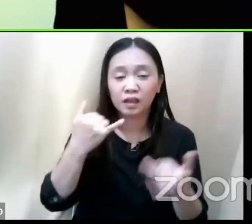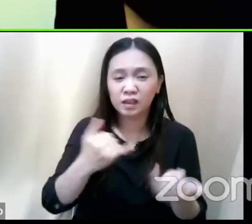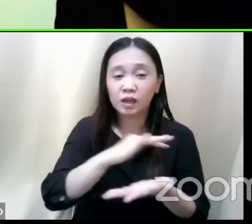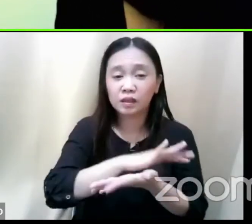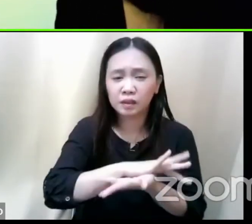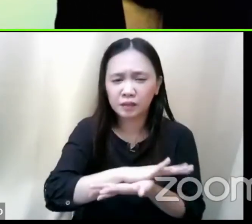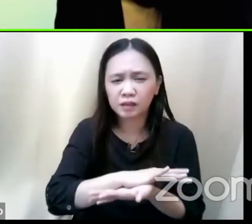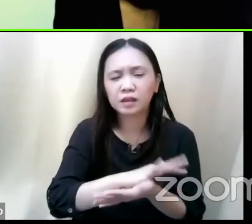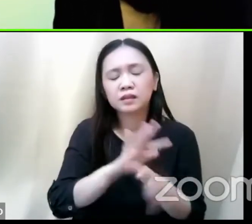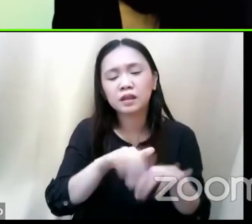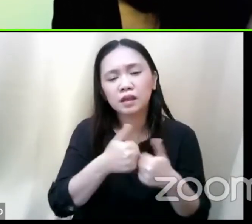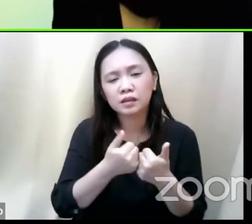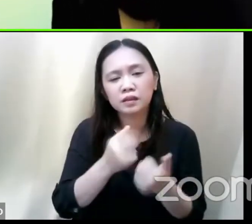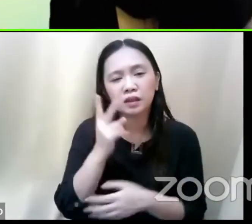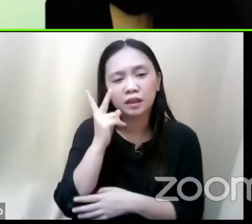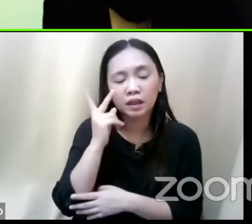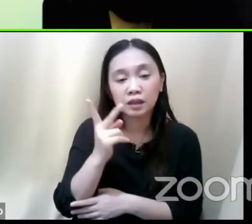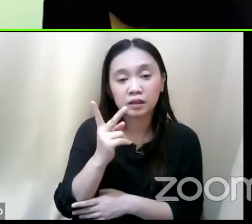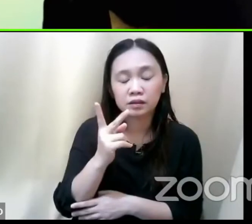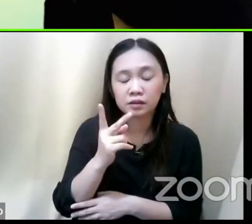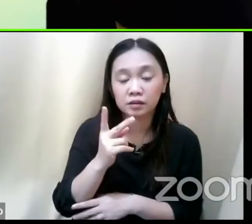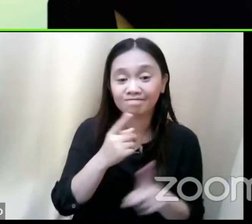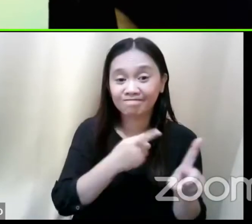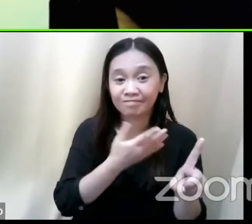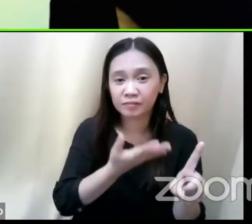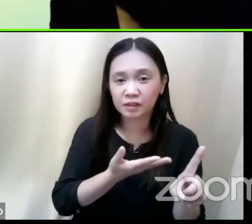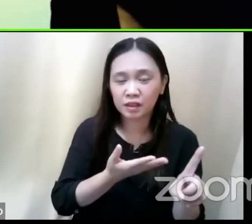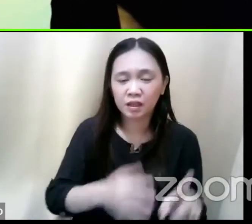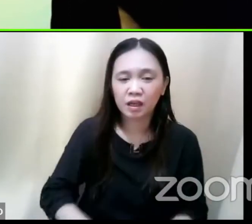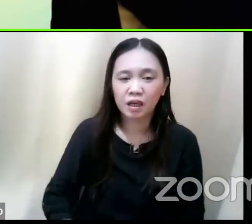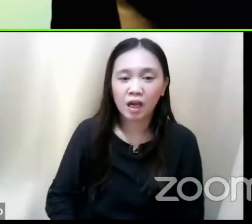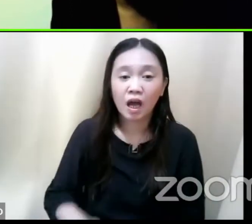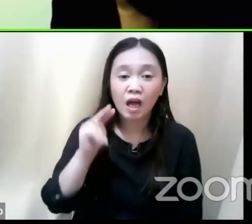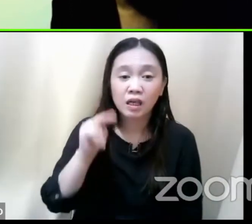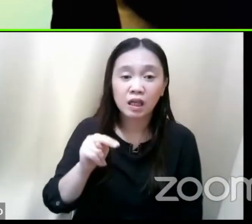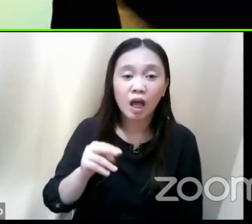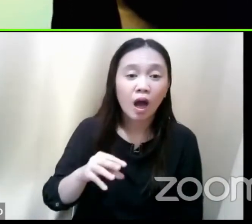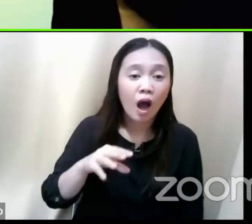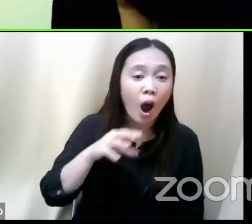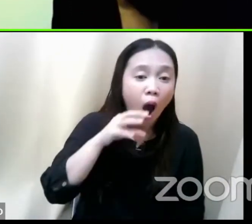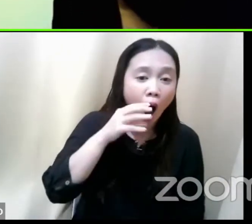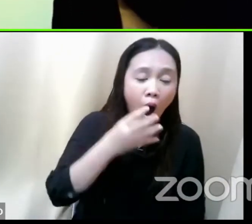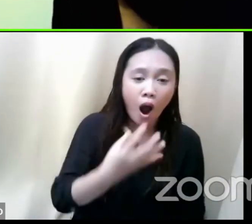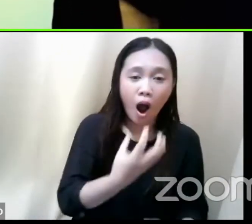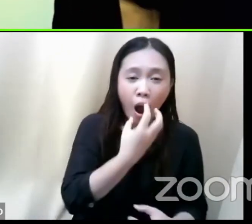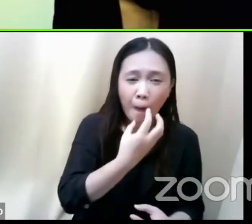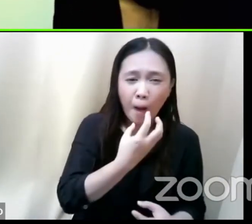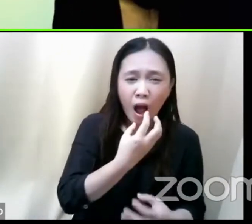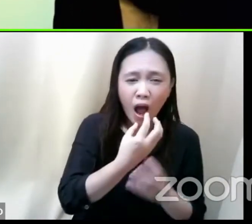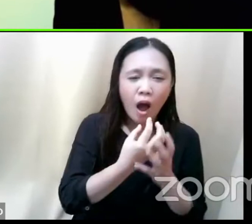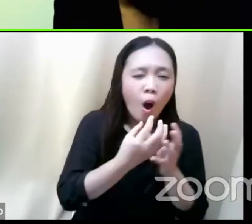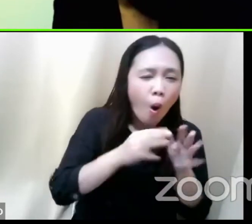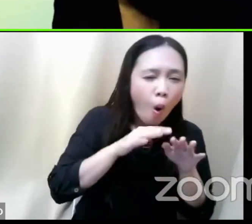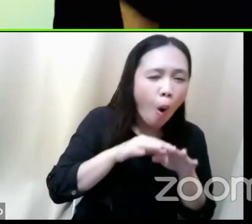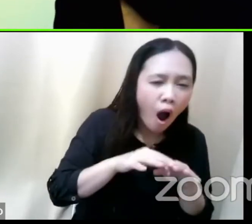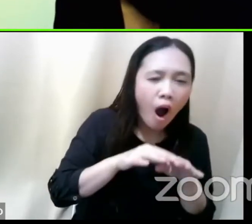po kung nakita ko pong tao ay kailangan talaga ng mouth-to-mouth resuscitation pero takot siya sa COVID? Meron